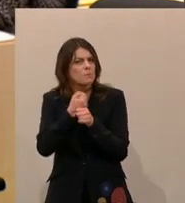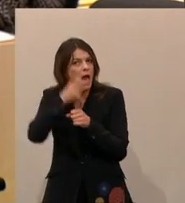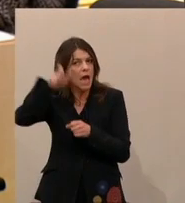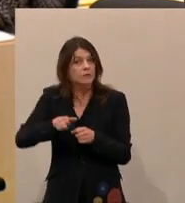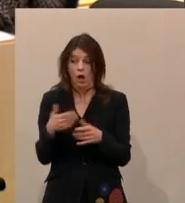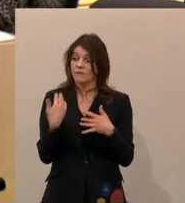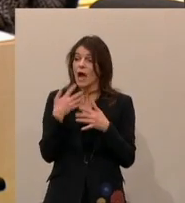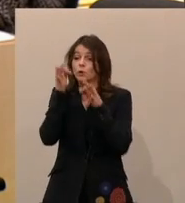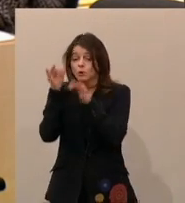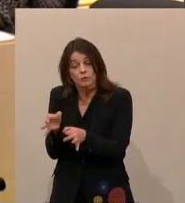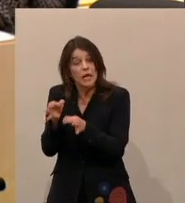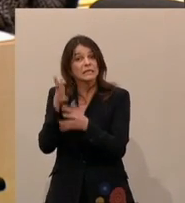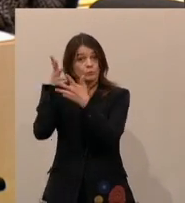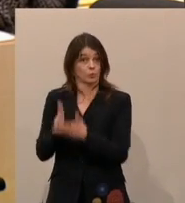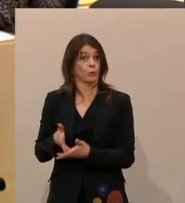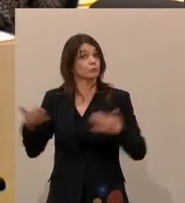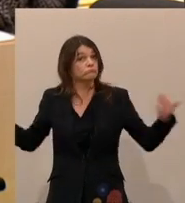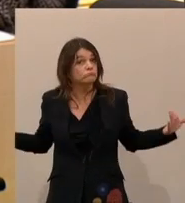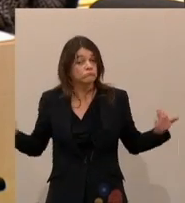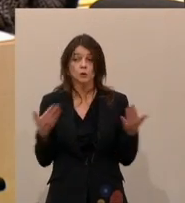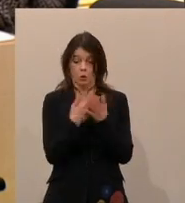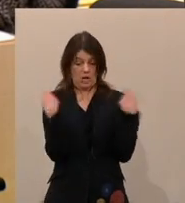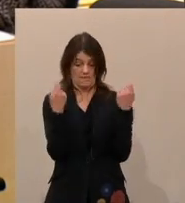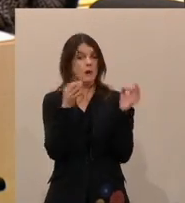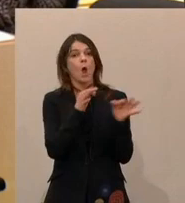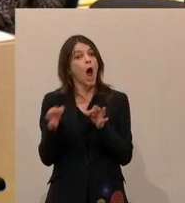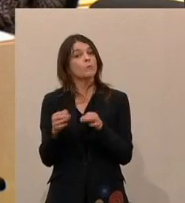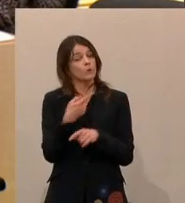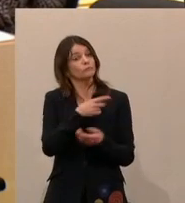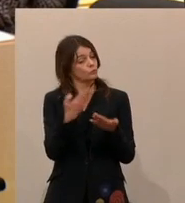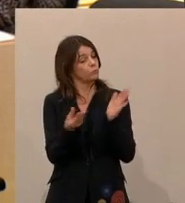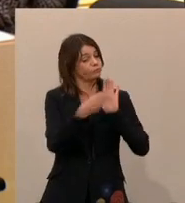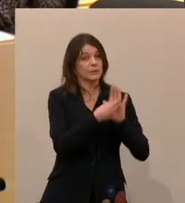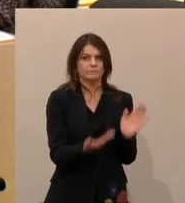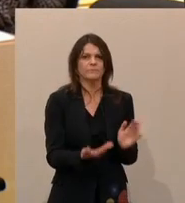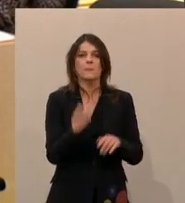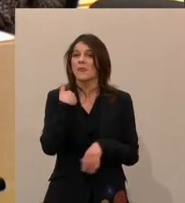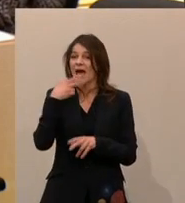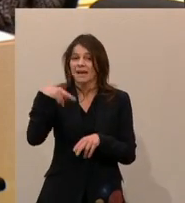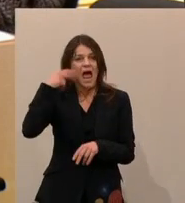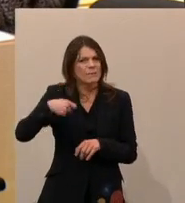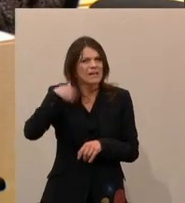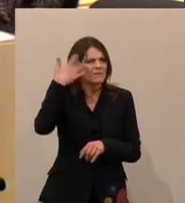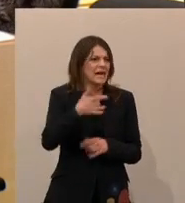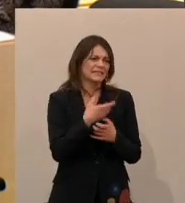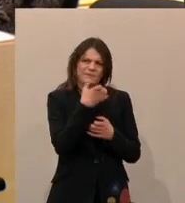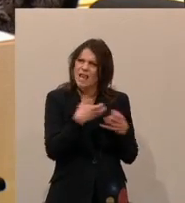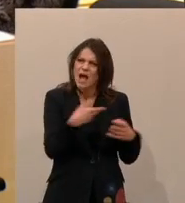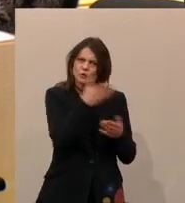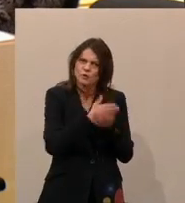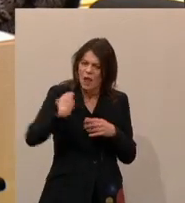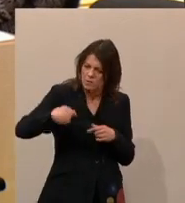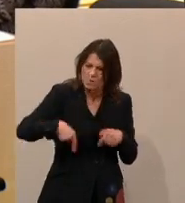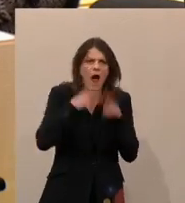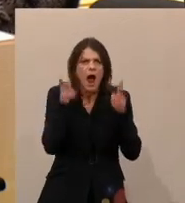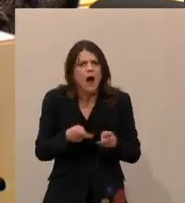eine Zuverlässigkeitsüberprüfung, wie sie die Gewerbeordnung vorsieht. Und jetzt, Herr Abgeordneter Pilz, ich weiß nicht, wie lange Sie schon Abgeordneter in diesem